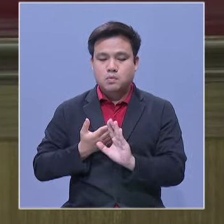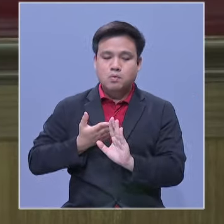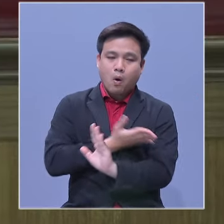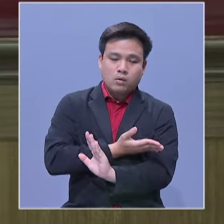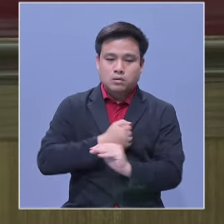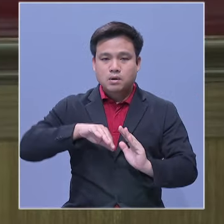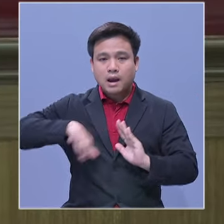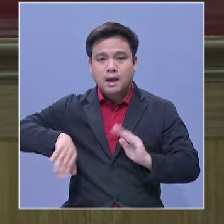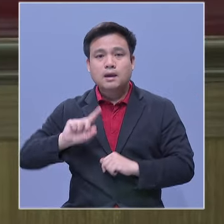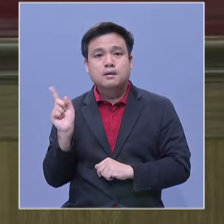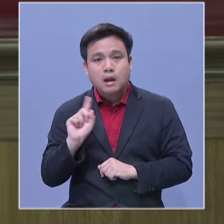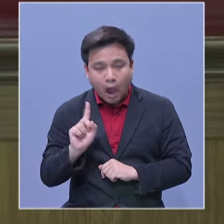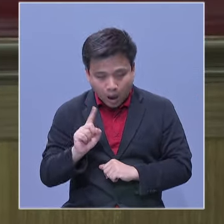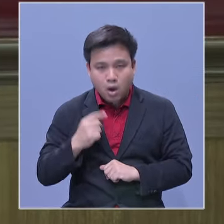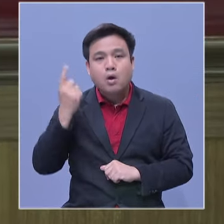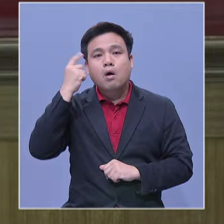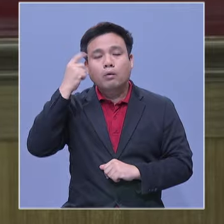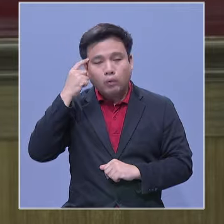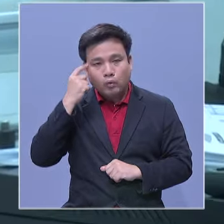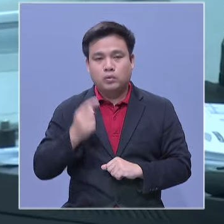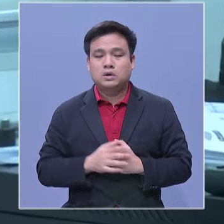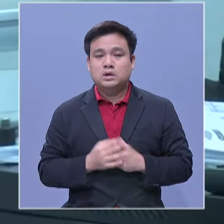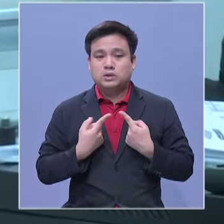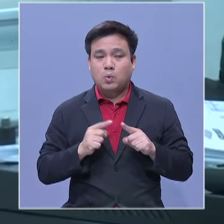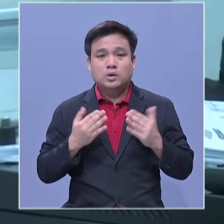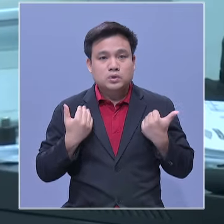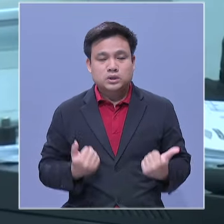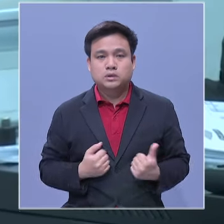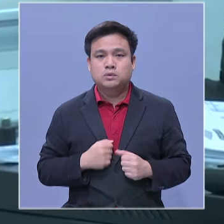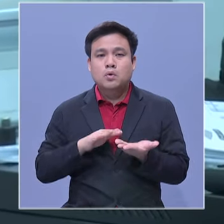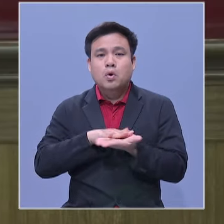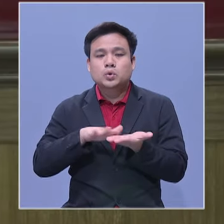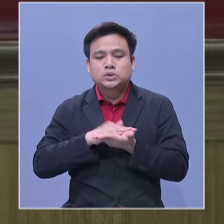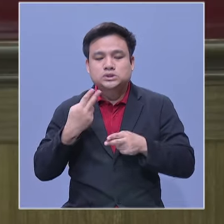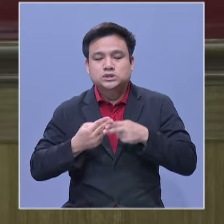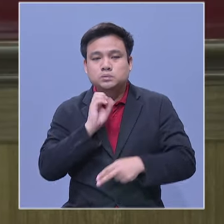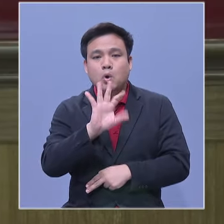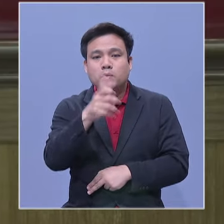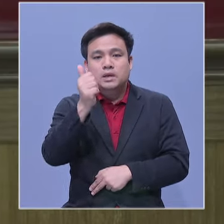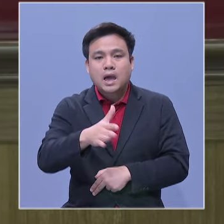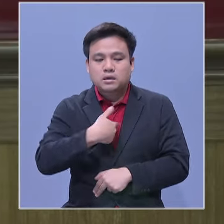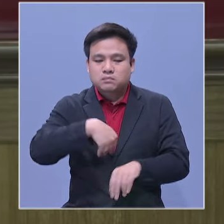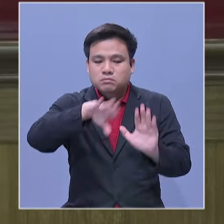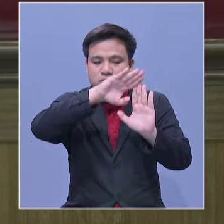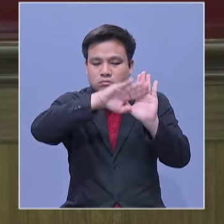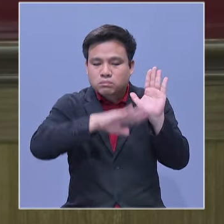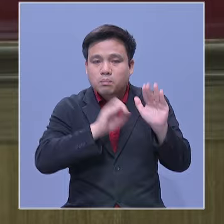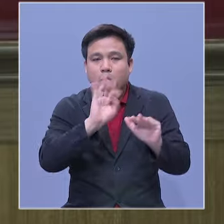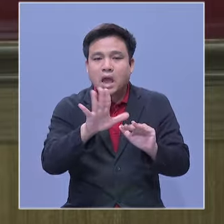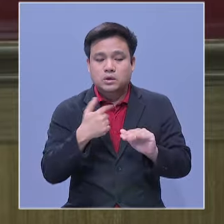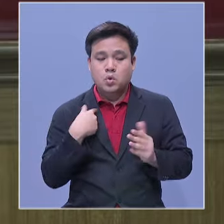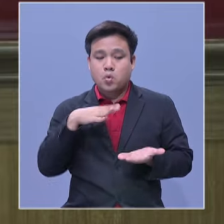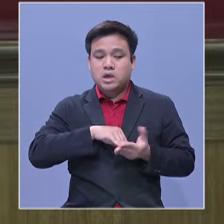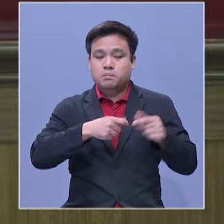งนะคะแล้วก็รายละเอียดเป็นอะไรบ้างแต่ว่าต้องขออภัยที่เปิดเผยไม่ได้เพราะว่ารายละเอียดเนี่ยอยู่ในสำนวนนะคะ ค่ะ